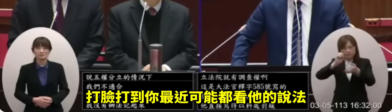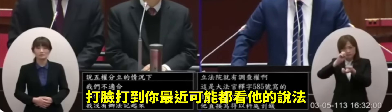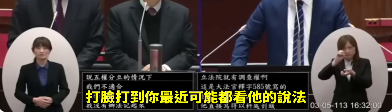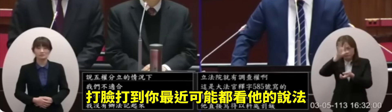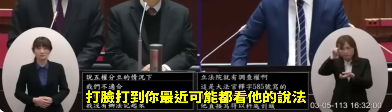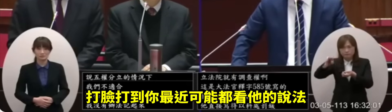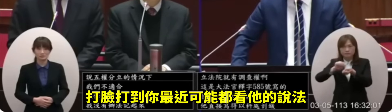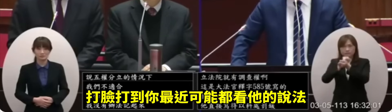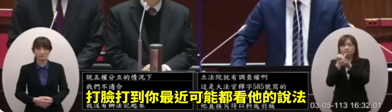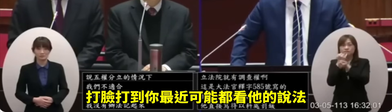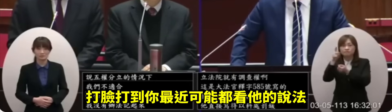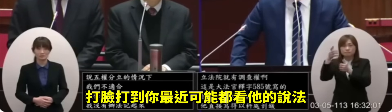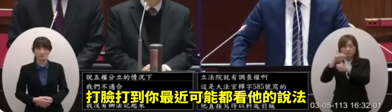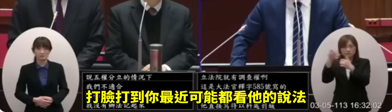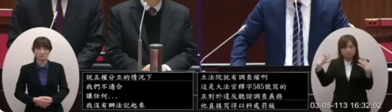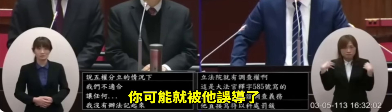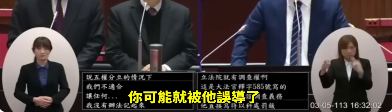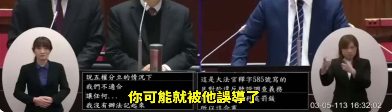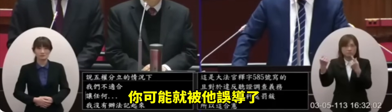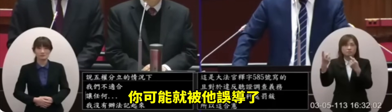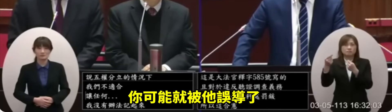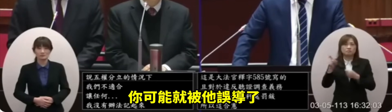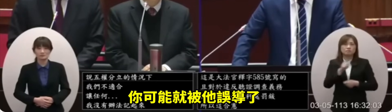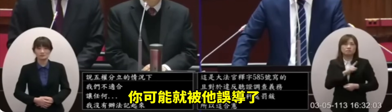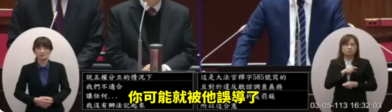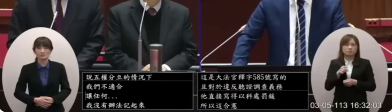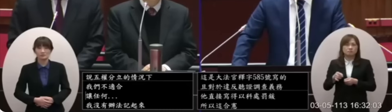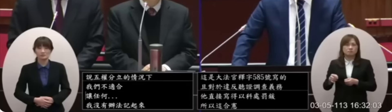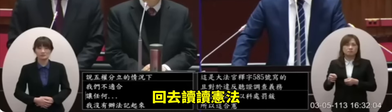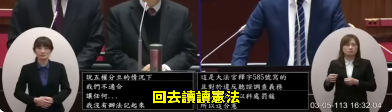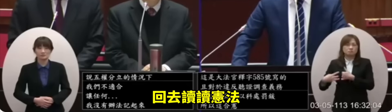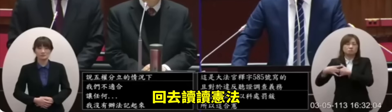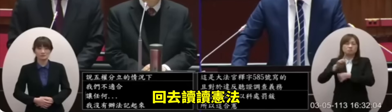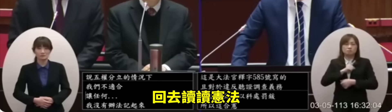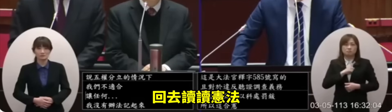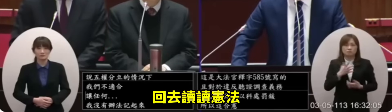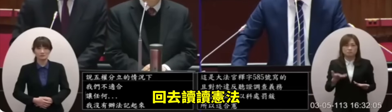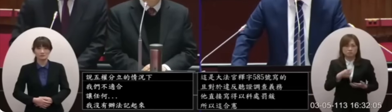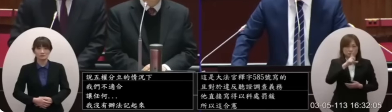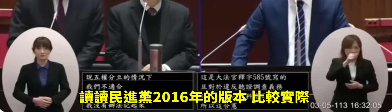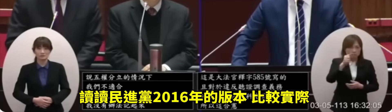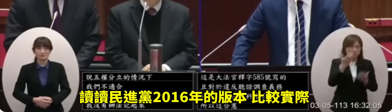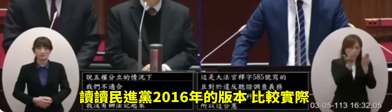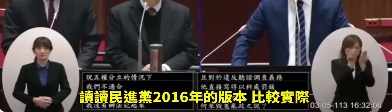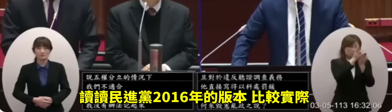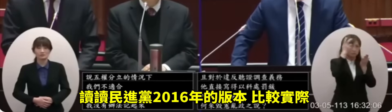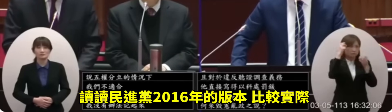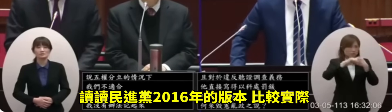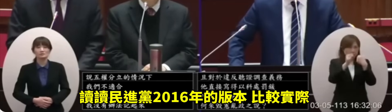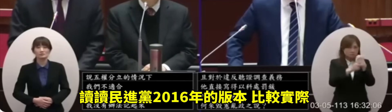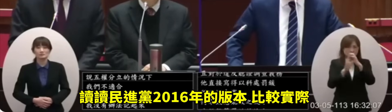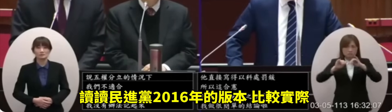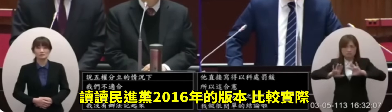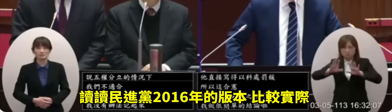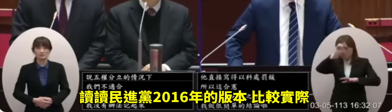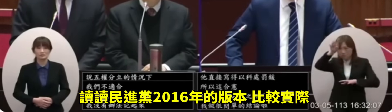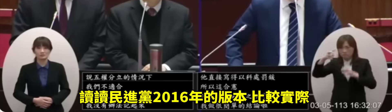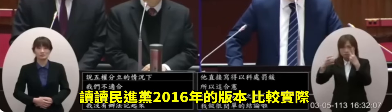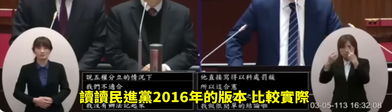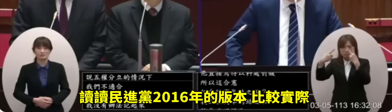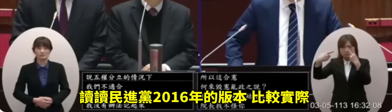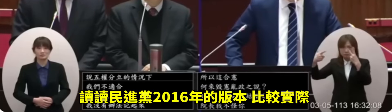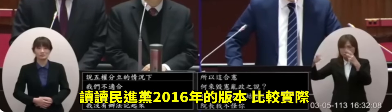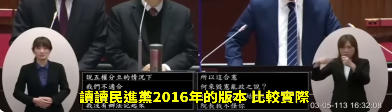打脸打到你最近可能都看他的说法，你可能就被他误导了。回去读读宪法，读读民进党二零一六年的版